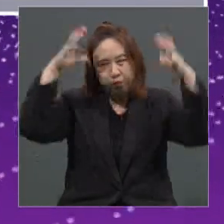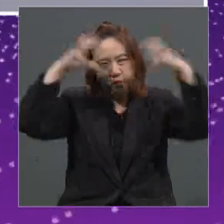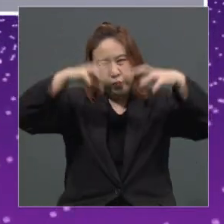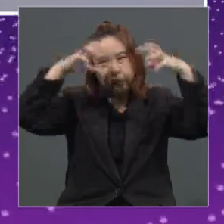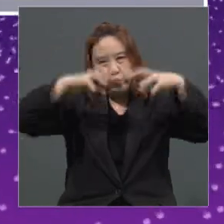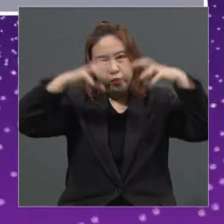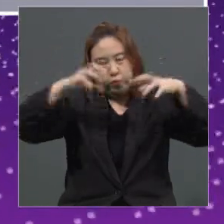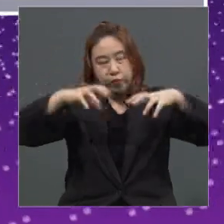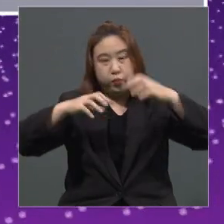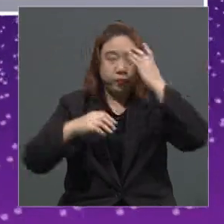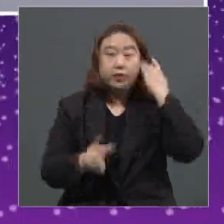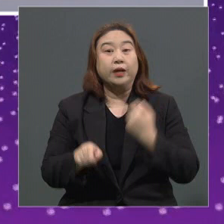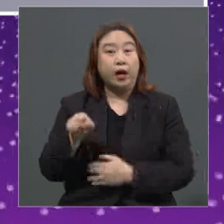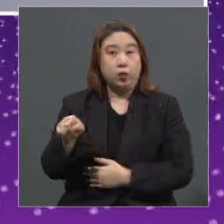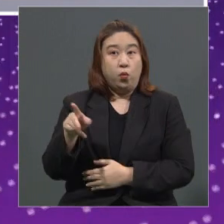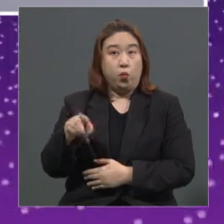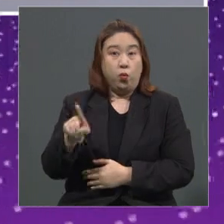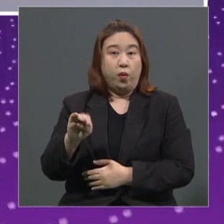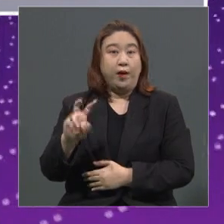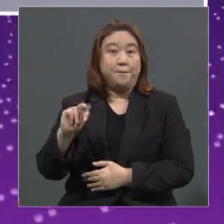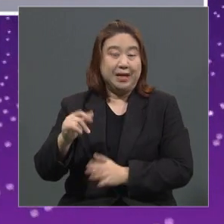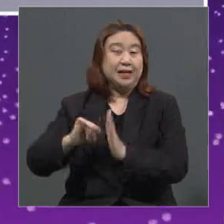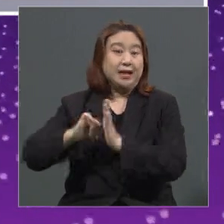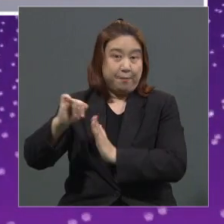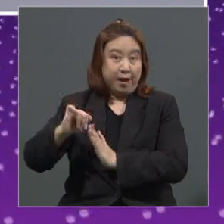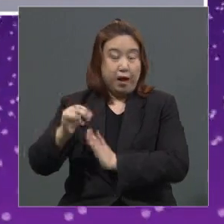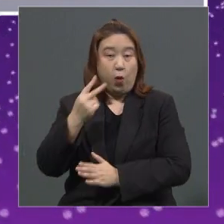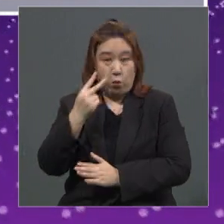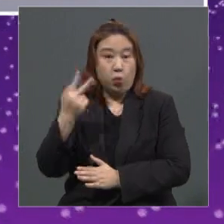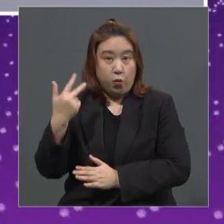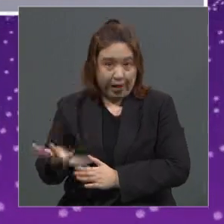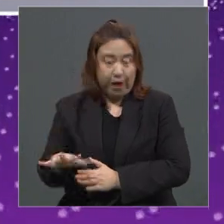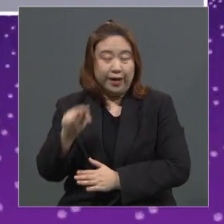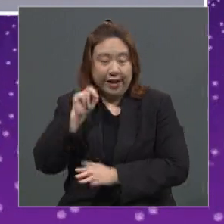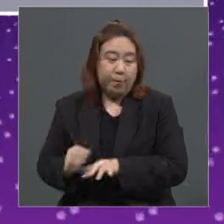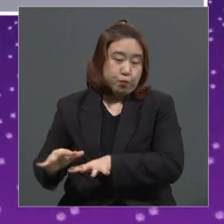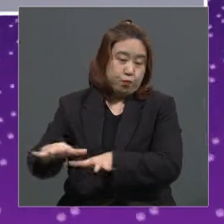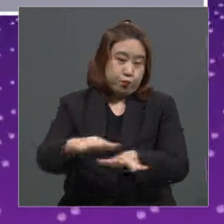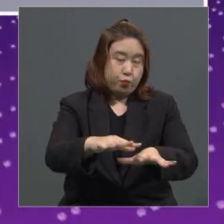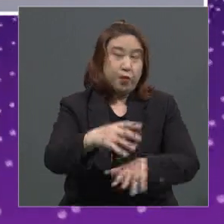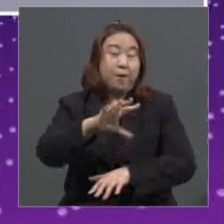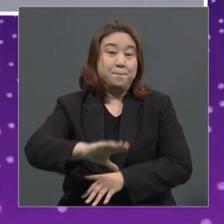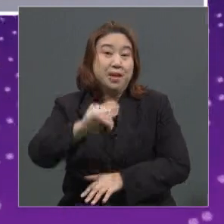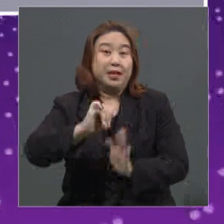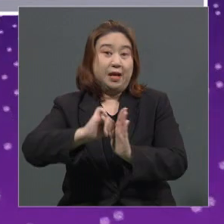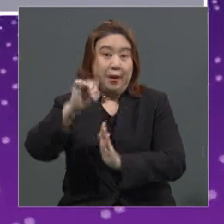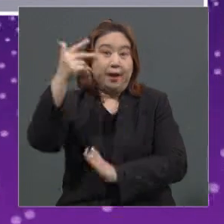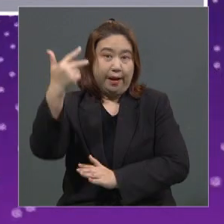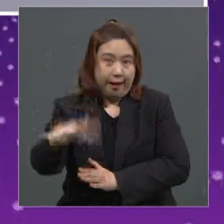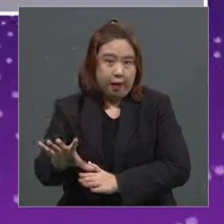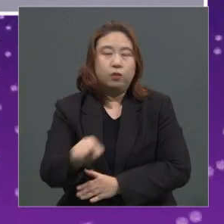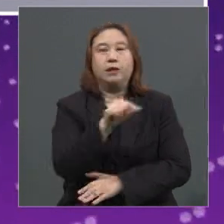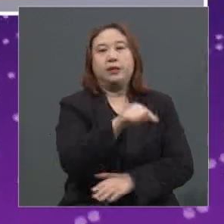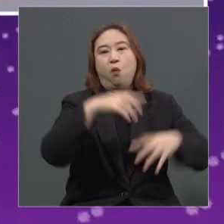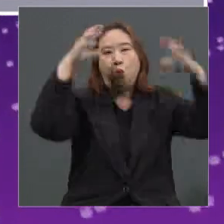ดูแม่น้ำปิงในพื้นที่จังหวัดเชียงใหม่ที่ก็เฝ้าจับตาเพราะว่าล้นตลิ่งเข้ามาในเขตเทศบาลนครเชียงใหม่แล้วในขณะเดียวกันฝนที่ตกในพื้นที่